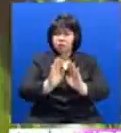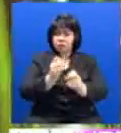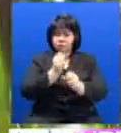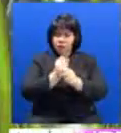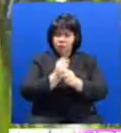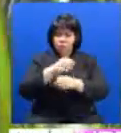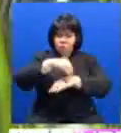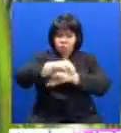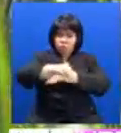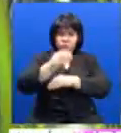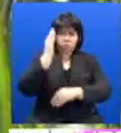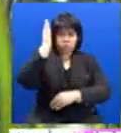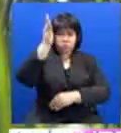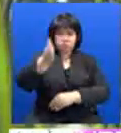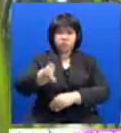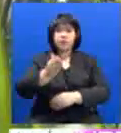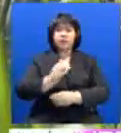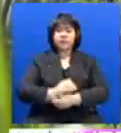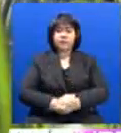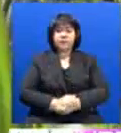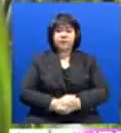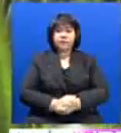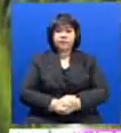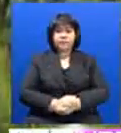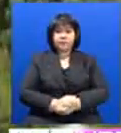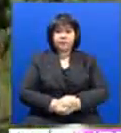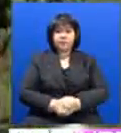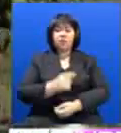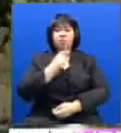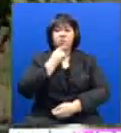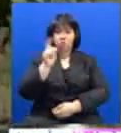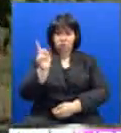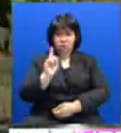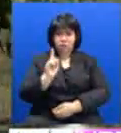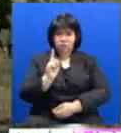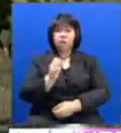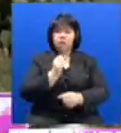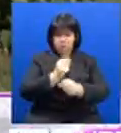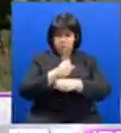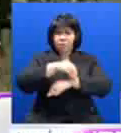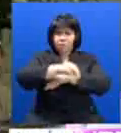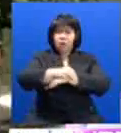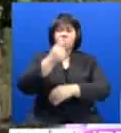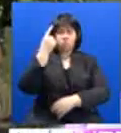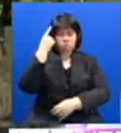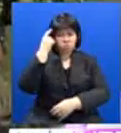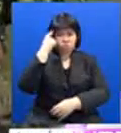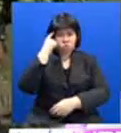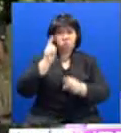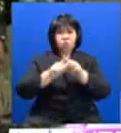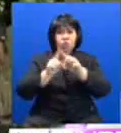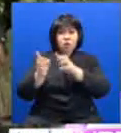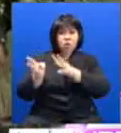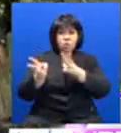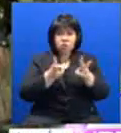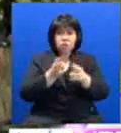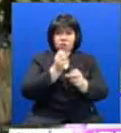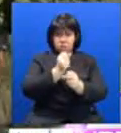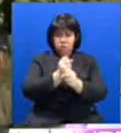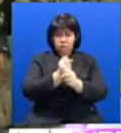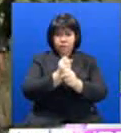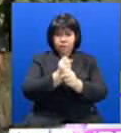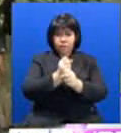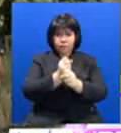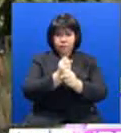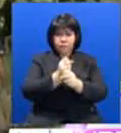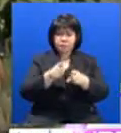พันธุ์ในฤดูการผลิตต่อไป ใช่ส่วนใหญ่รู้เท่านาแต่ถามว่าทุกคนรู้หมดแต่ทุกคนรู้วิธีที่จะทำให้